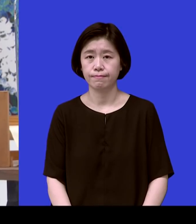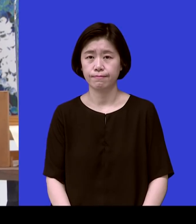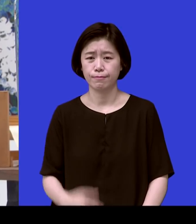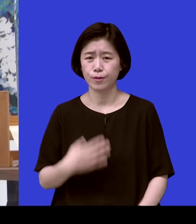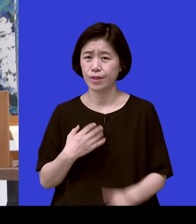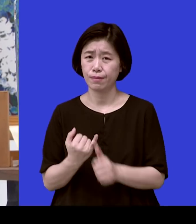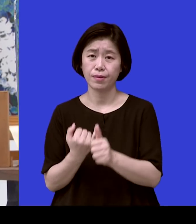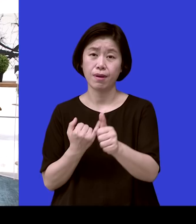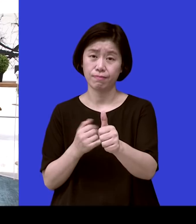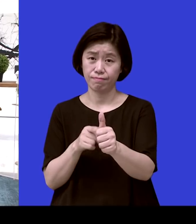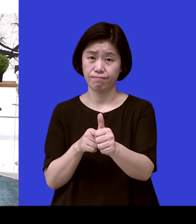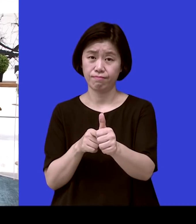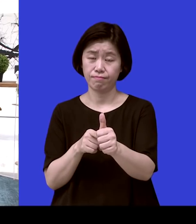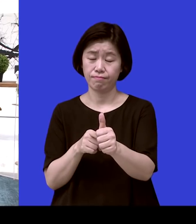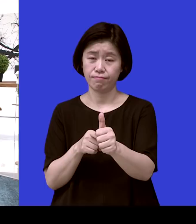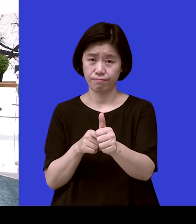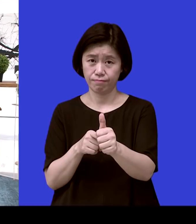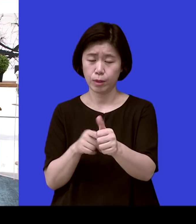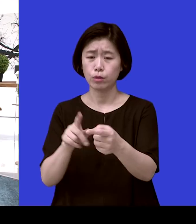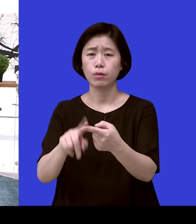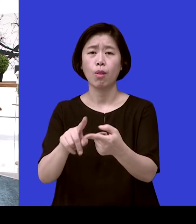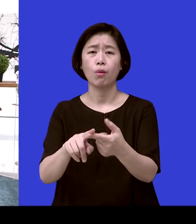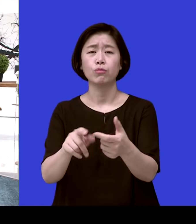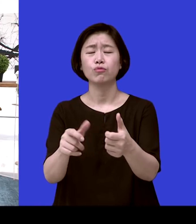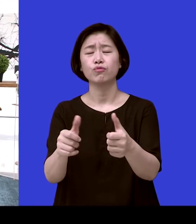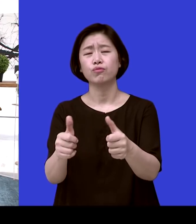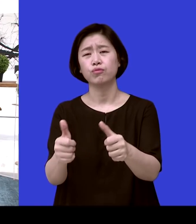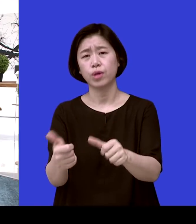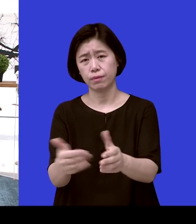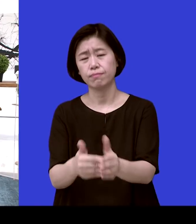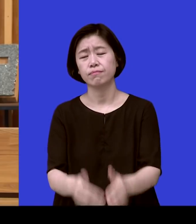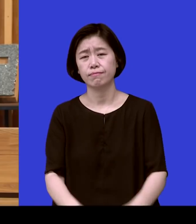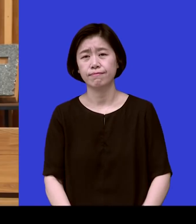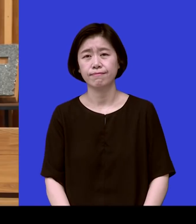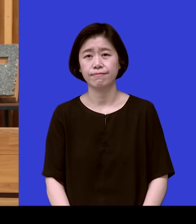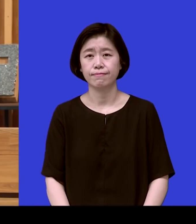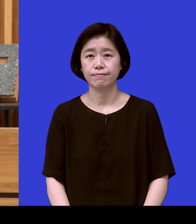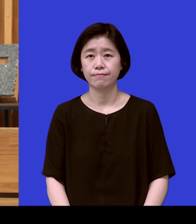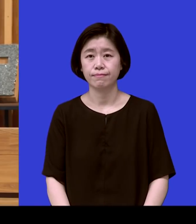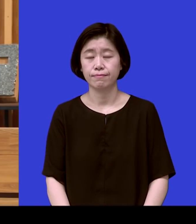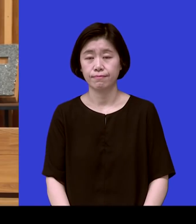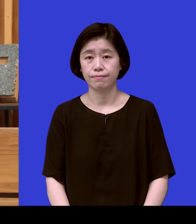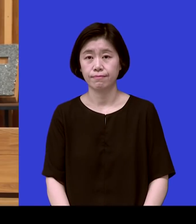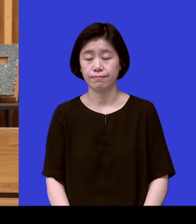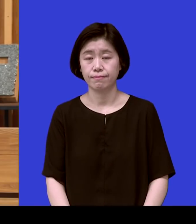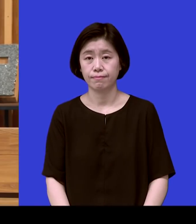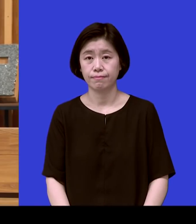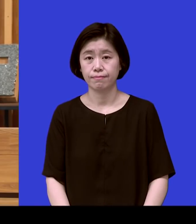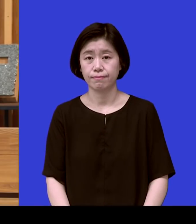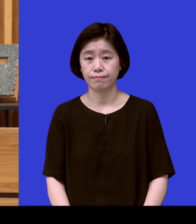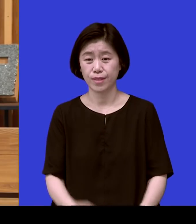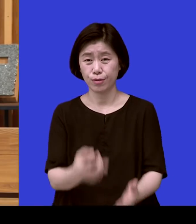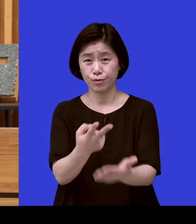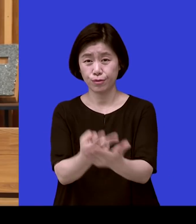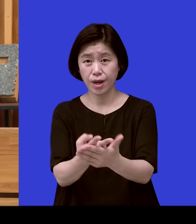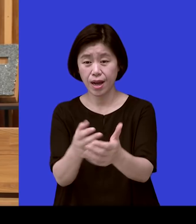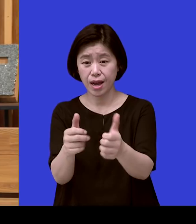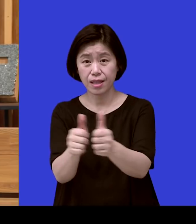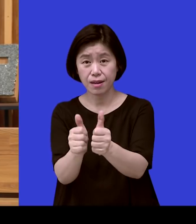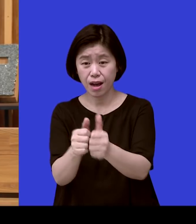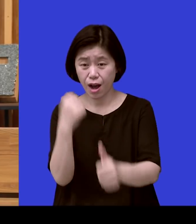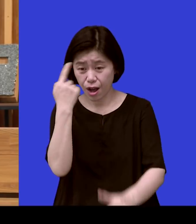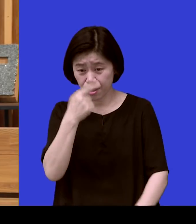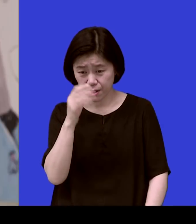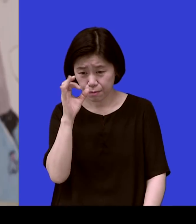그렇게 거기서 돌아가시게 된 거죠. 그때 누워있는 남편 얼굴을 보셨을 거